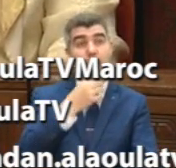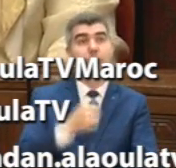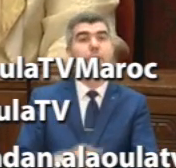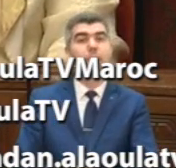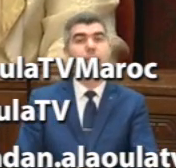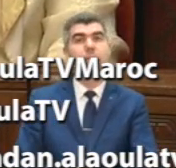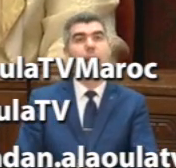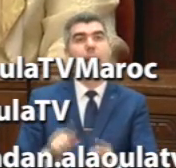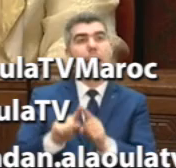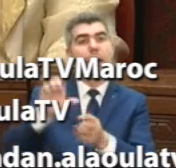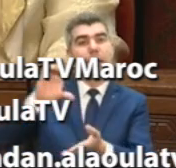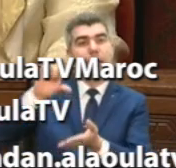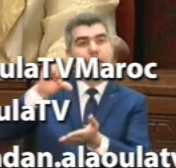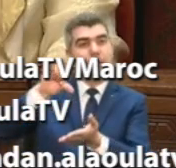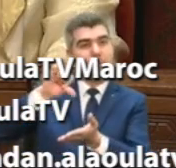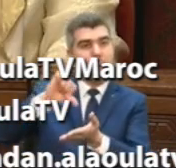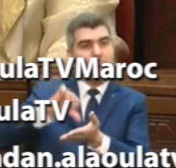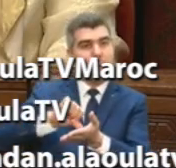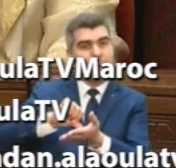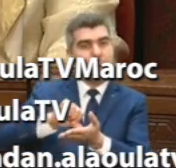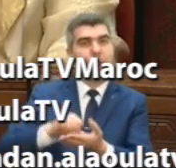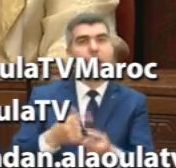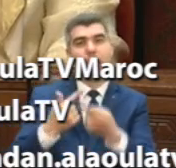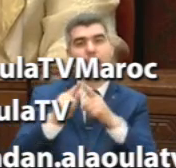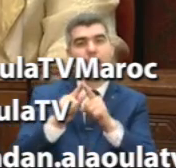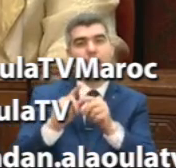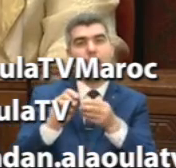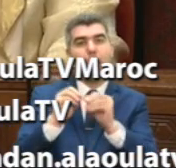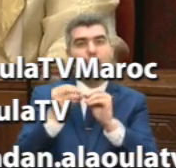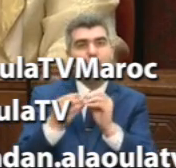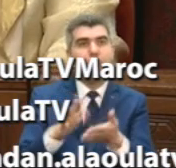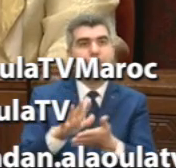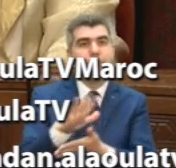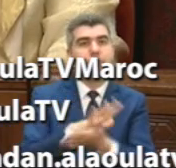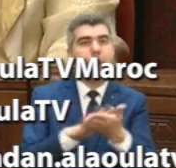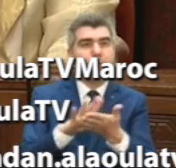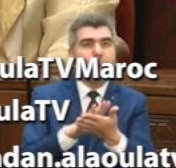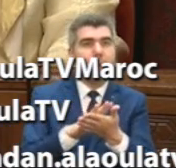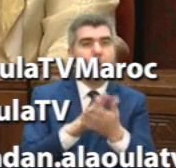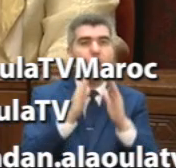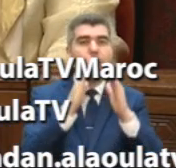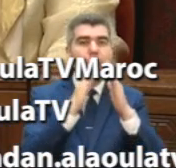أن الدار البيضاء نظرا لحجم الإشكاليات ديال مدن الصفيح